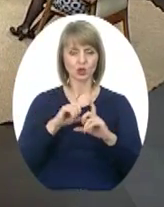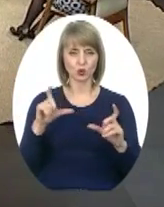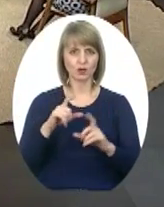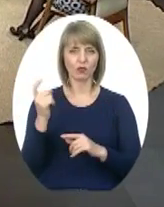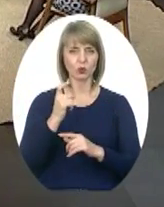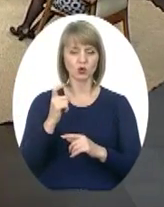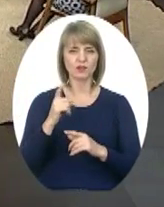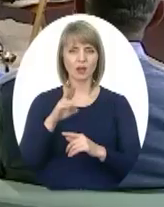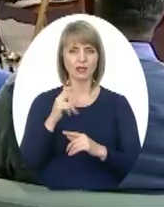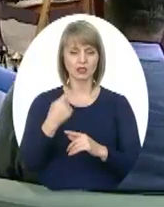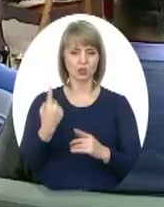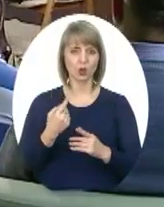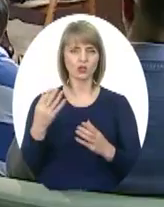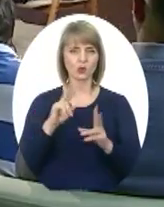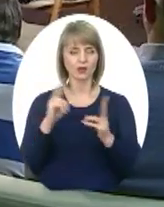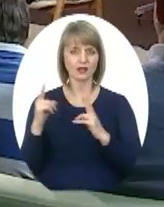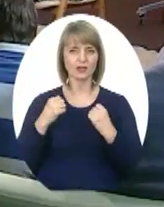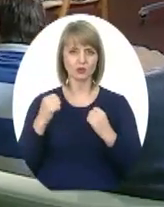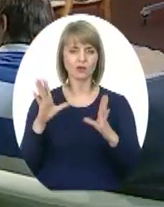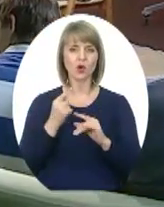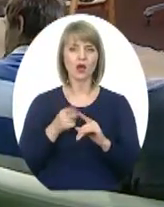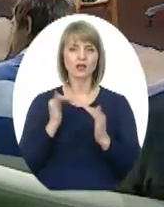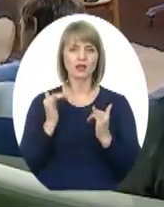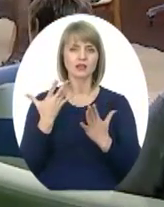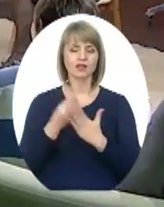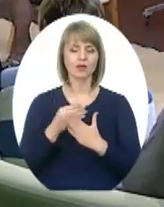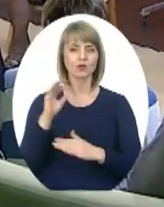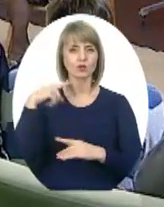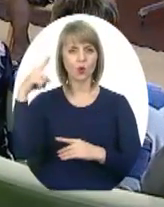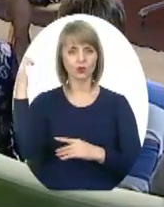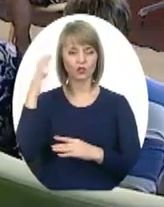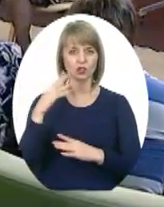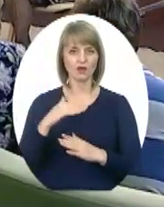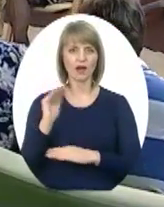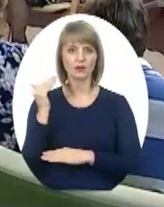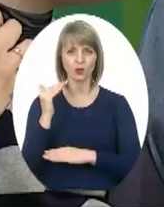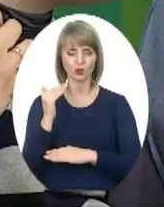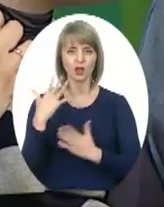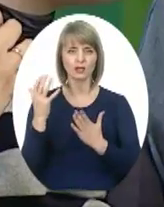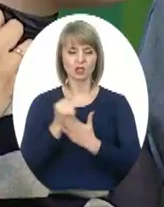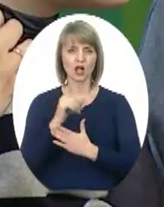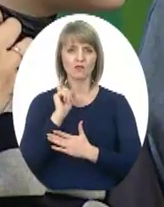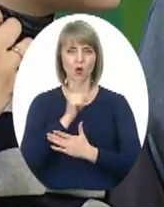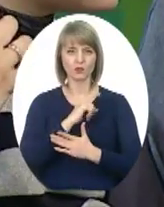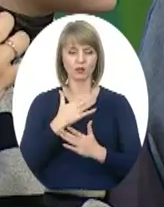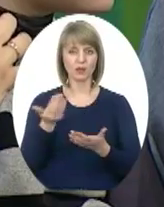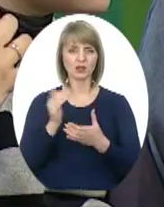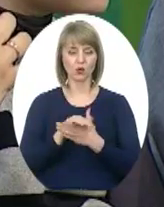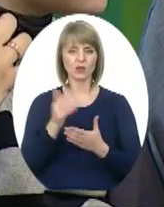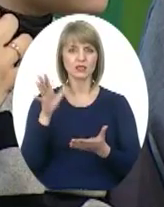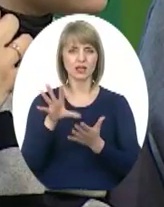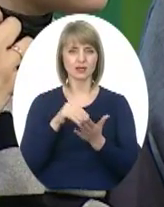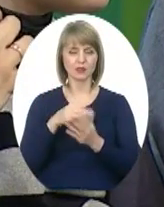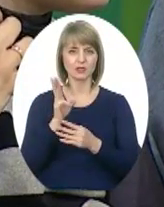в художественной мастерской, а еще танцы и спорт. Все это для своего солнечного ребенка Оксана Закаталова нашла в Омске.